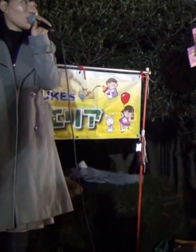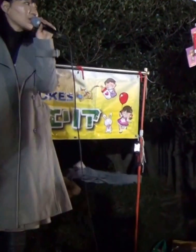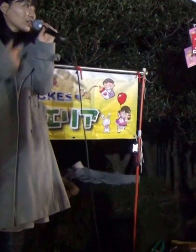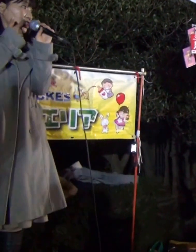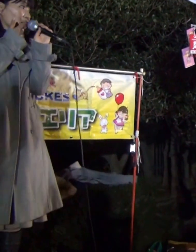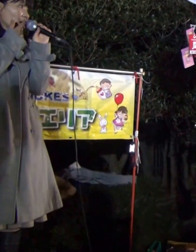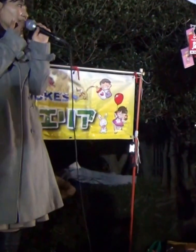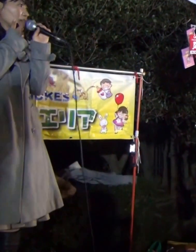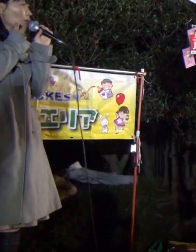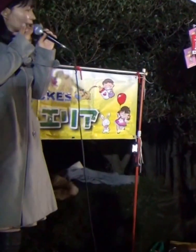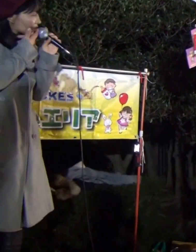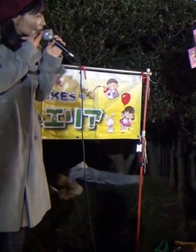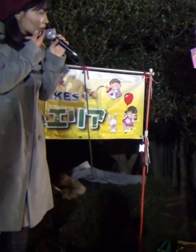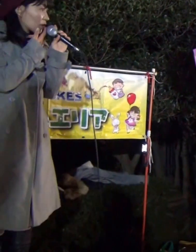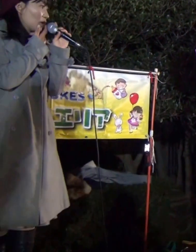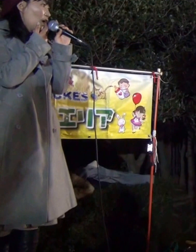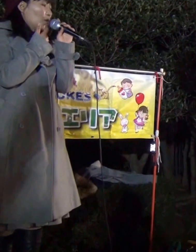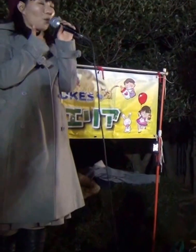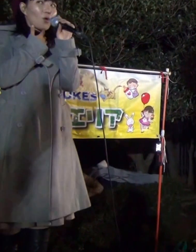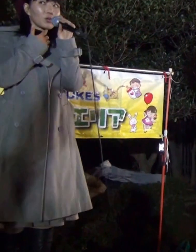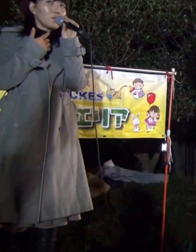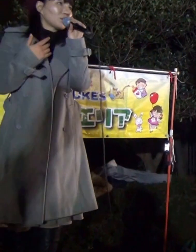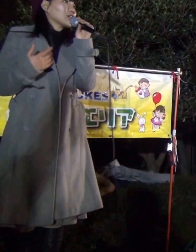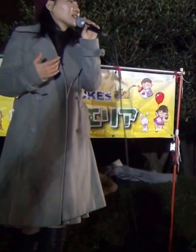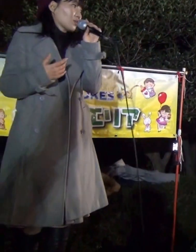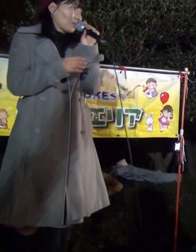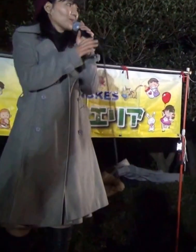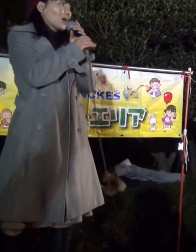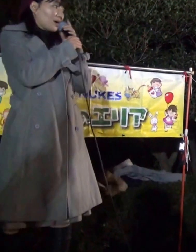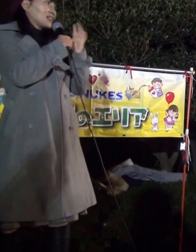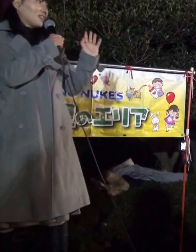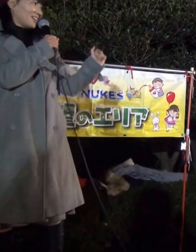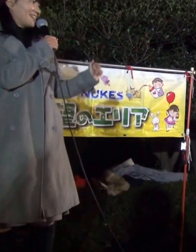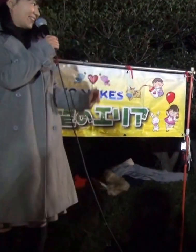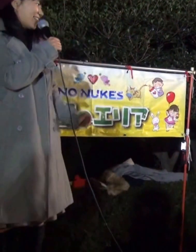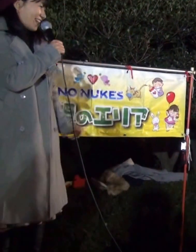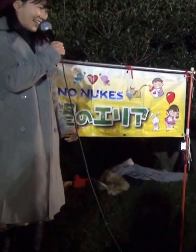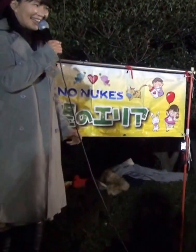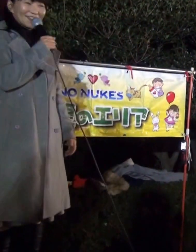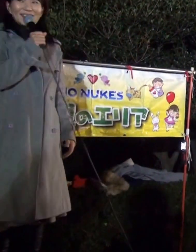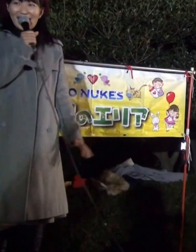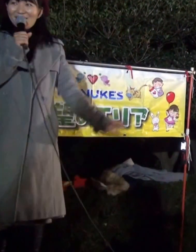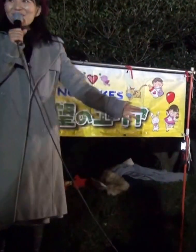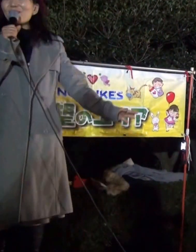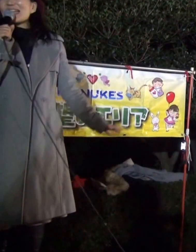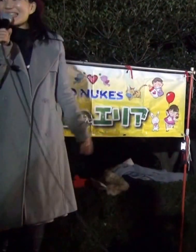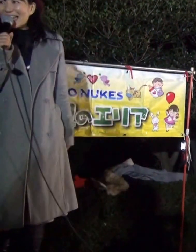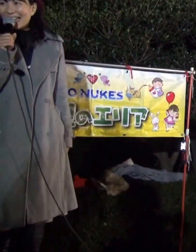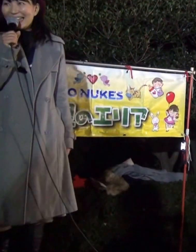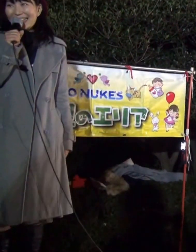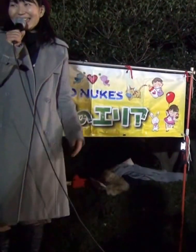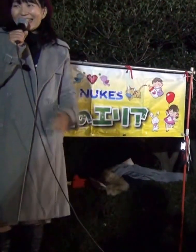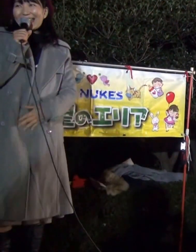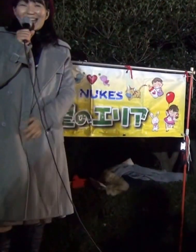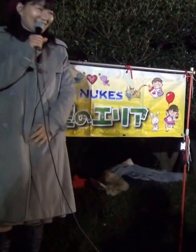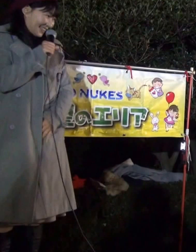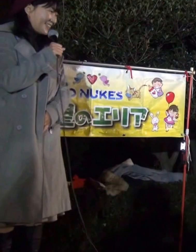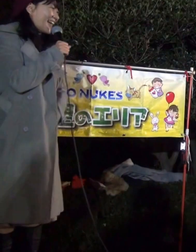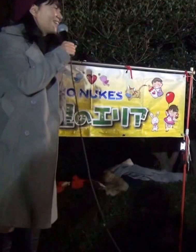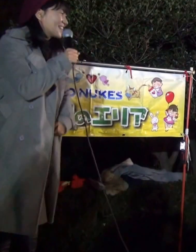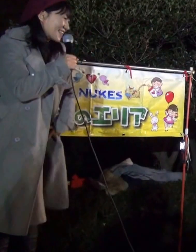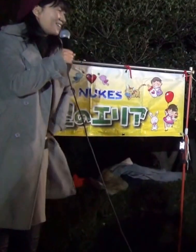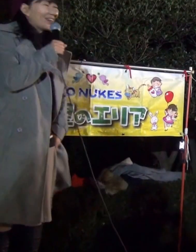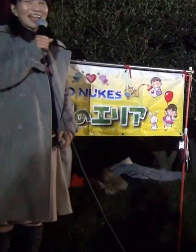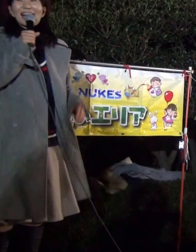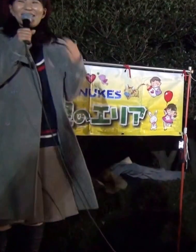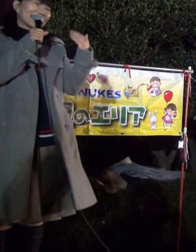はい、そこに私が入っていいのかなって本当にもう本当思うんですけど、ではあの、はい、娘たちが 話長いよ、 歌